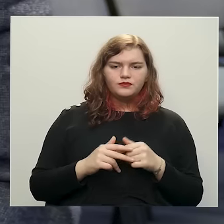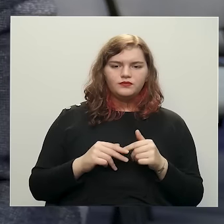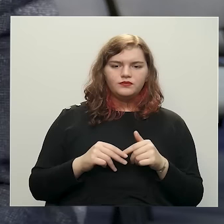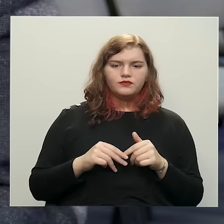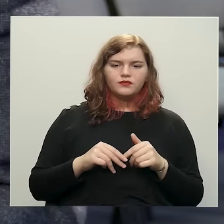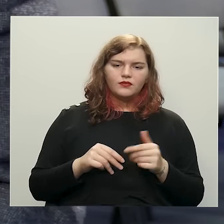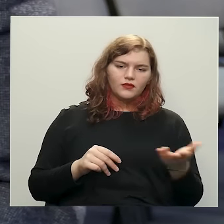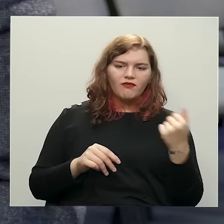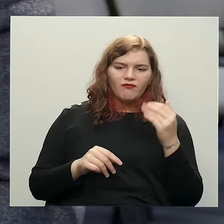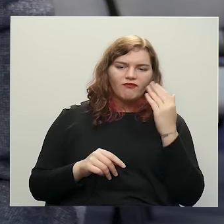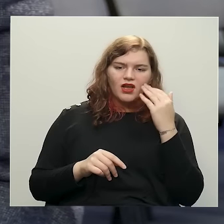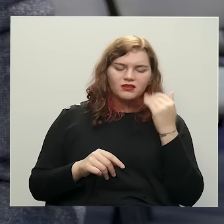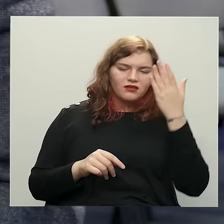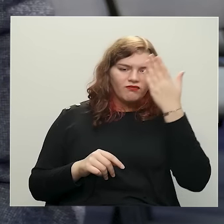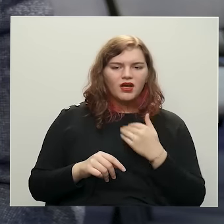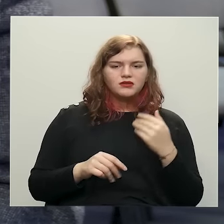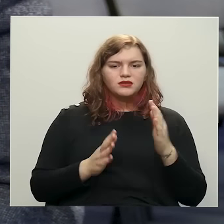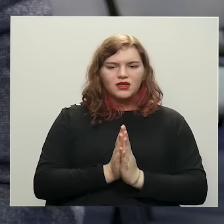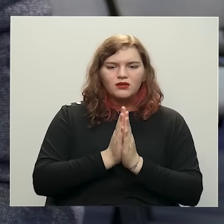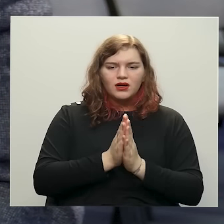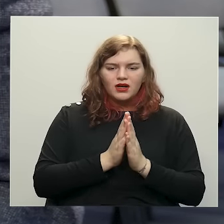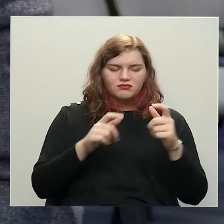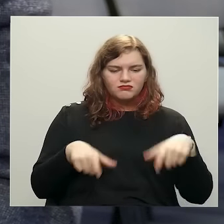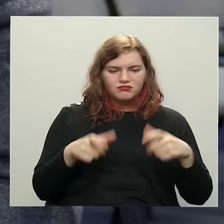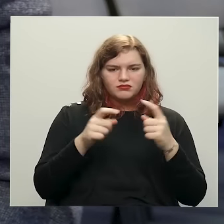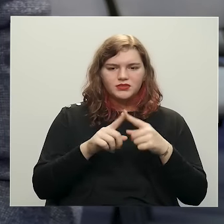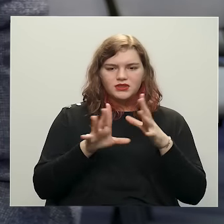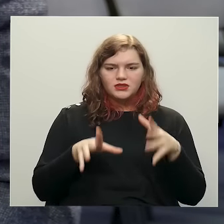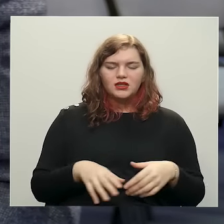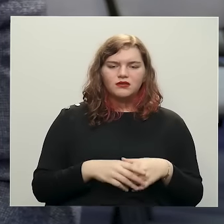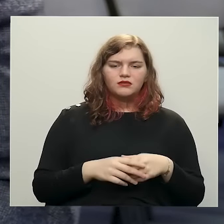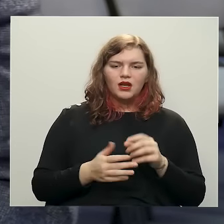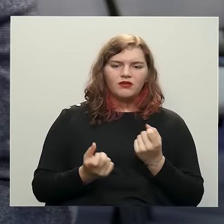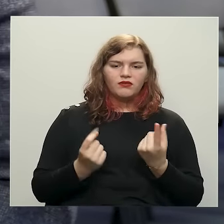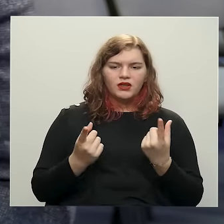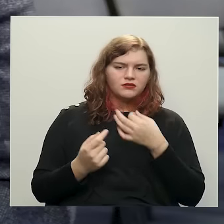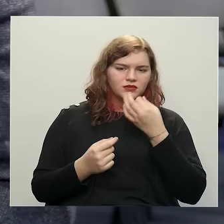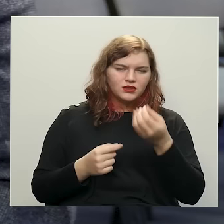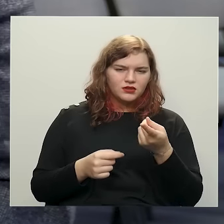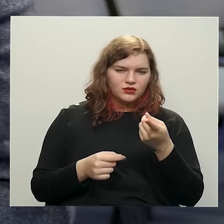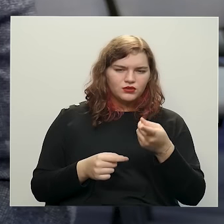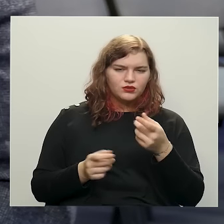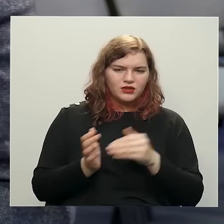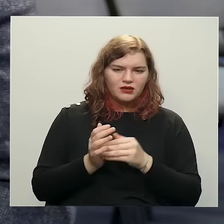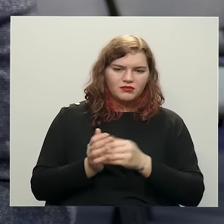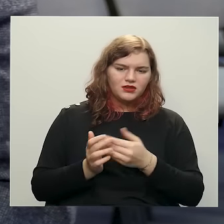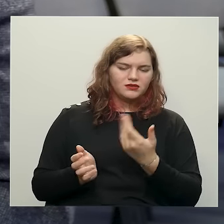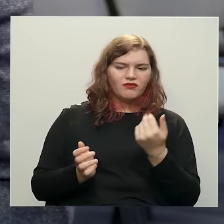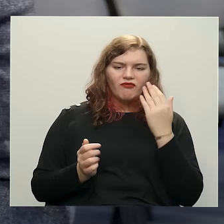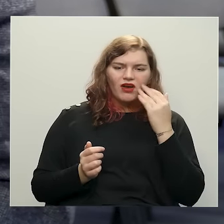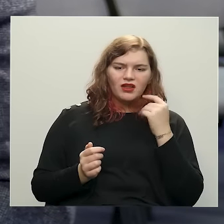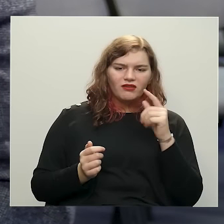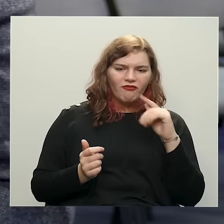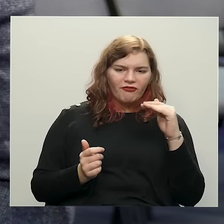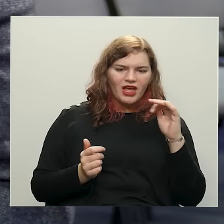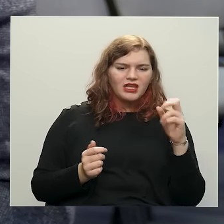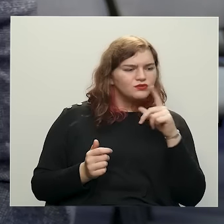O chemat fata în față, s-a rugat acolo în biserică și la sfârșit ne spune, băi, știi care e treaba? Tu trebuie să vii cu fata la